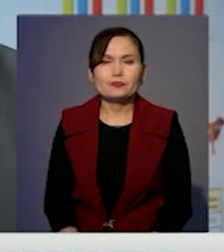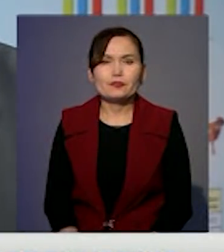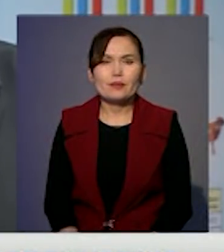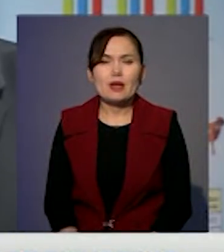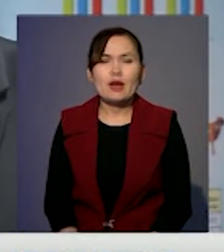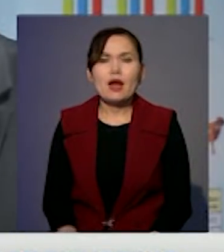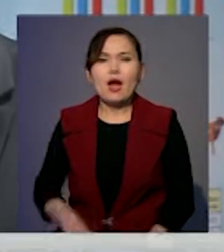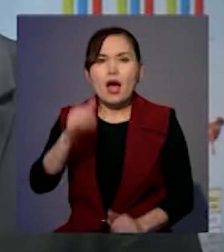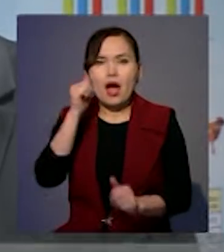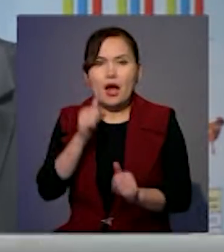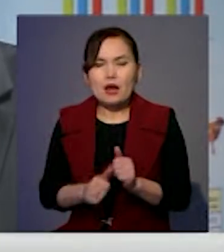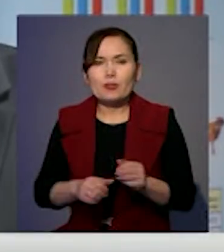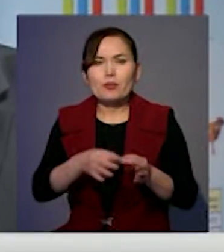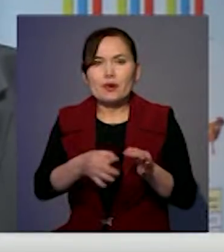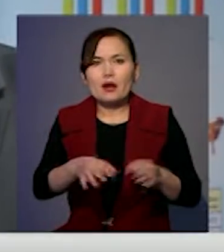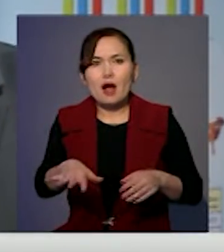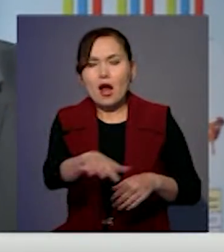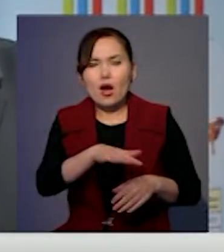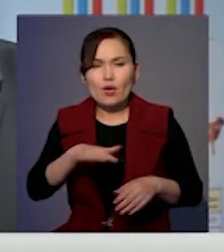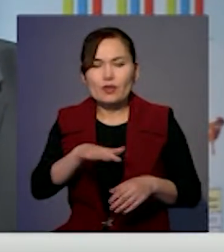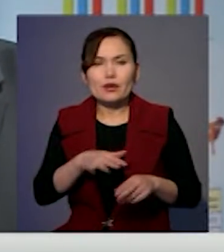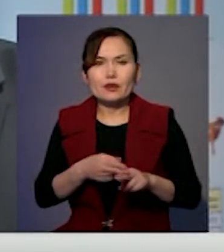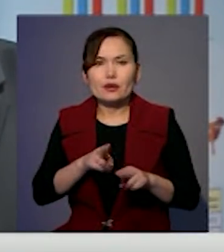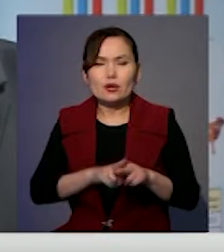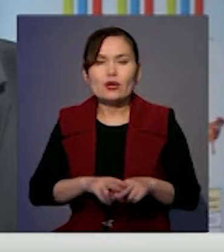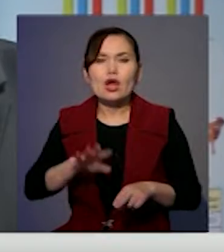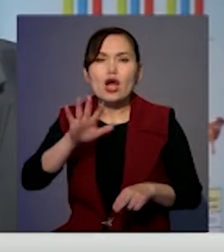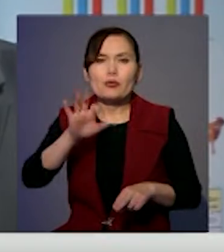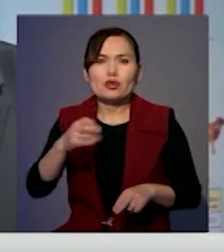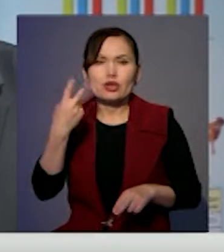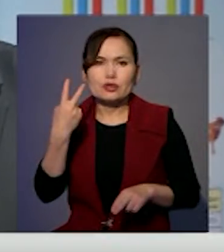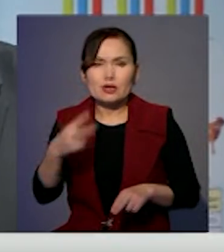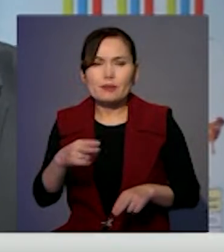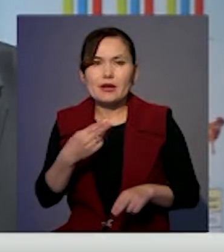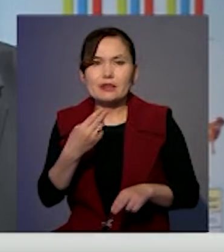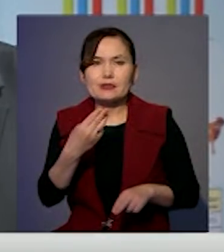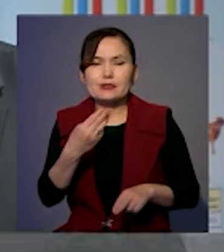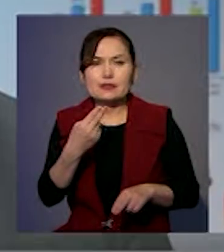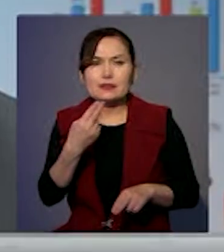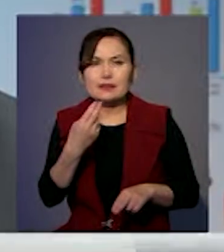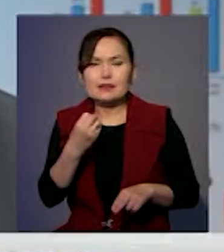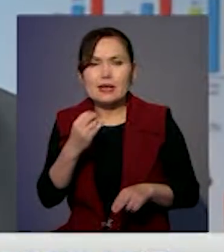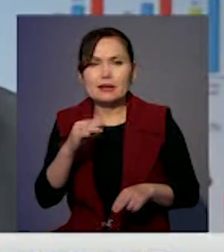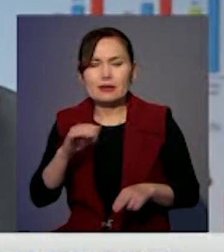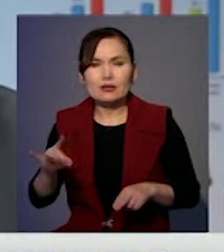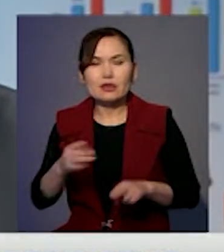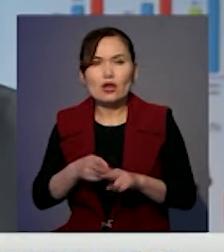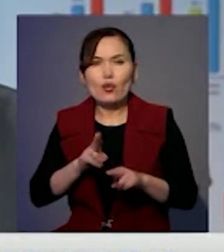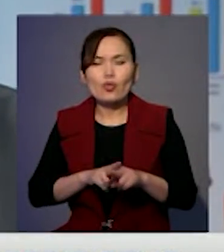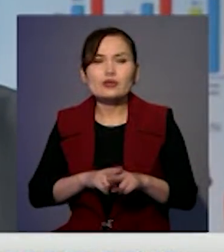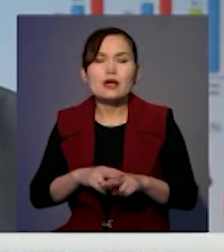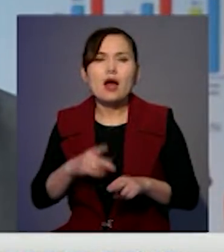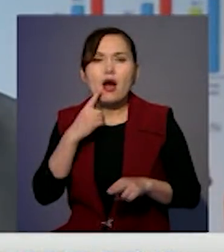Жекелеген аудандарды алатын болсақ, мысалы Ескелді ауданында 520 центнерден айналып отыр өнімділігі. Ал шаруа қожалықтарына